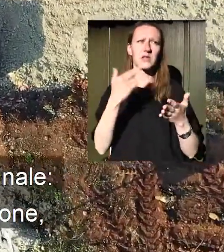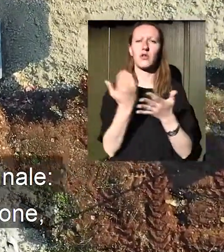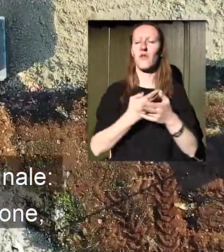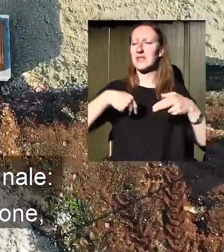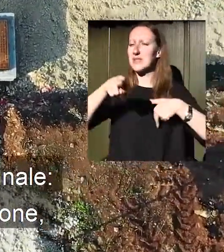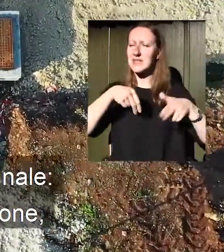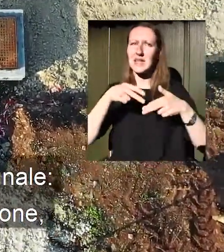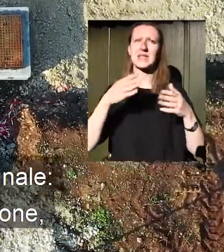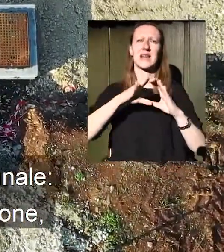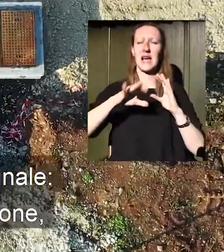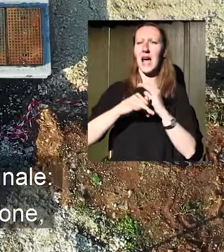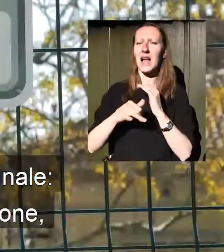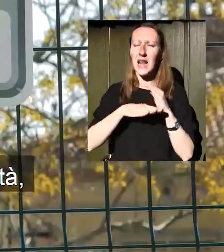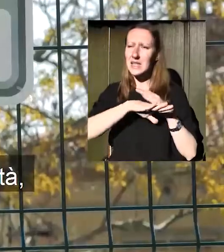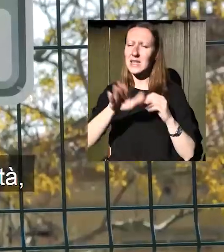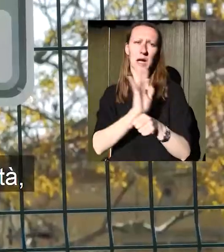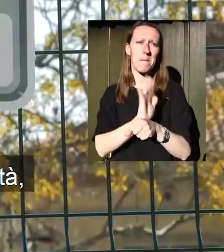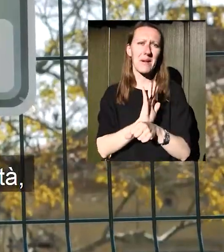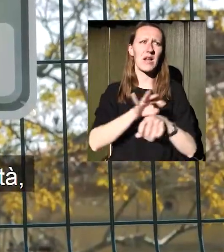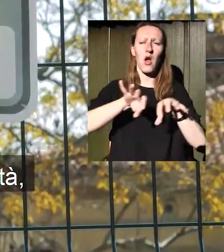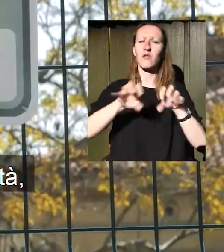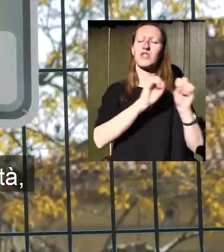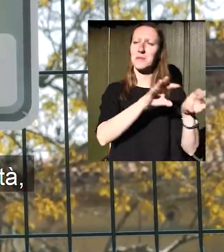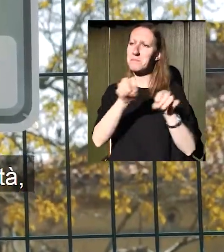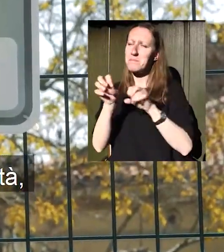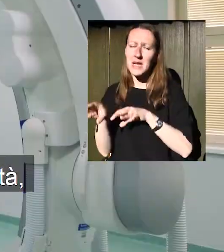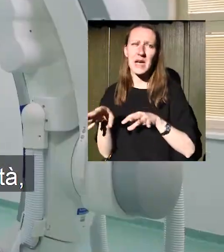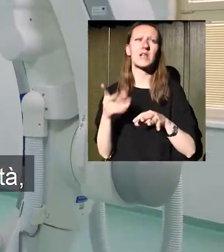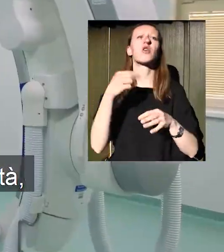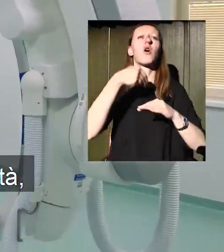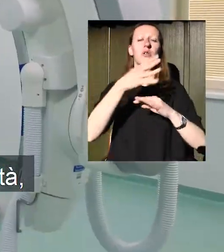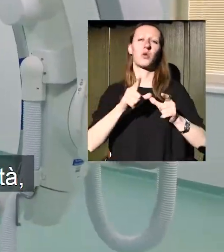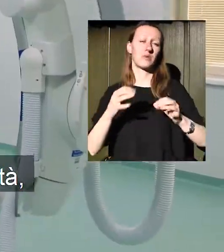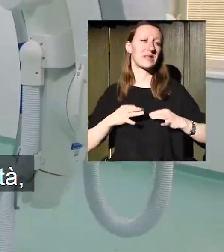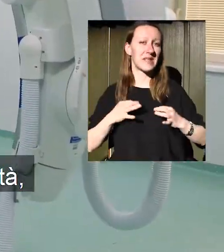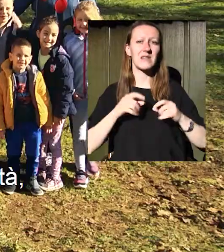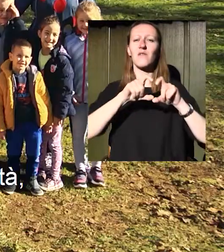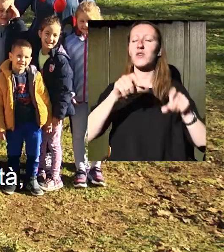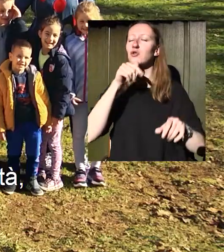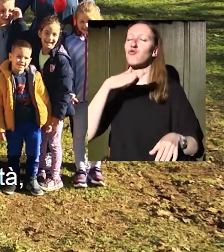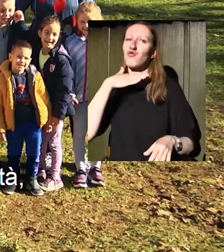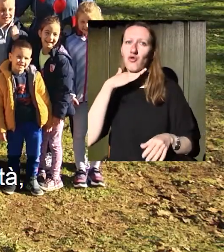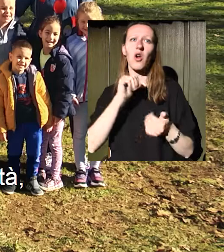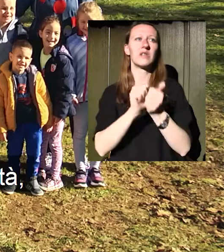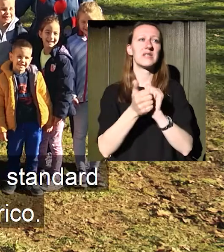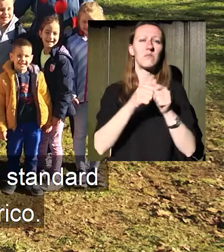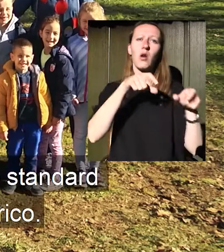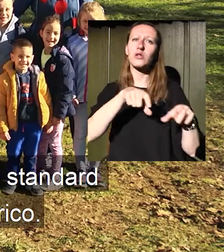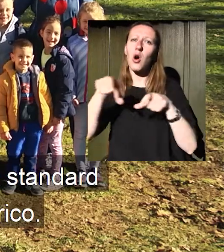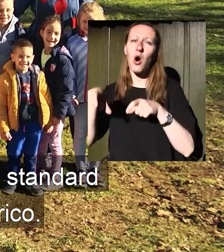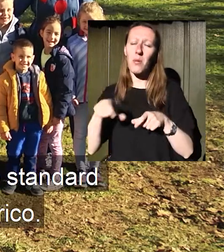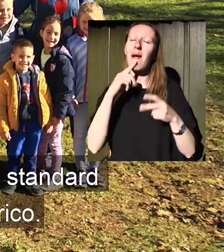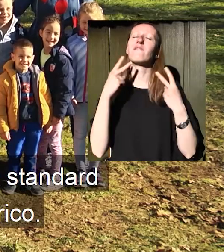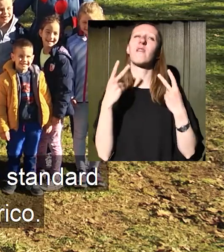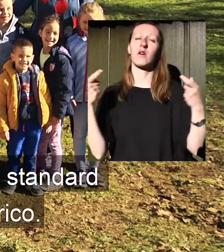prometnice, kanalizaciju, plin, odvojeno prikupljanje otpada, zatim u zdravstvo, vrtiće i škole, sportske objekte, a značajna